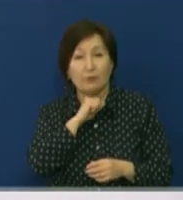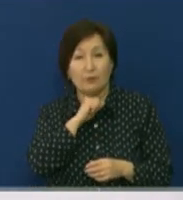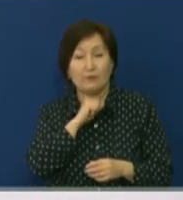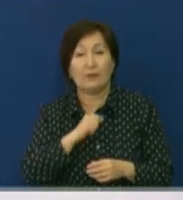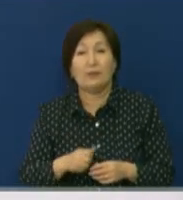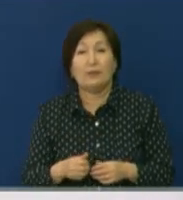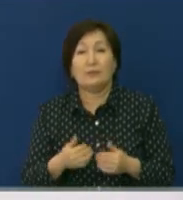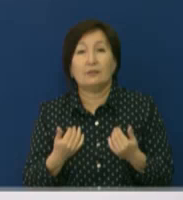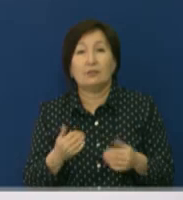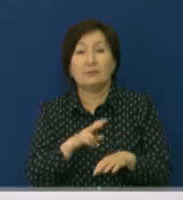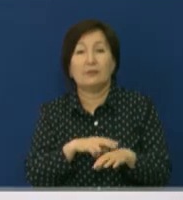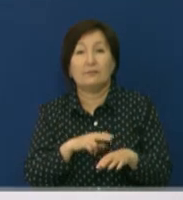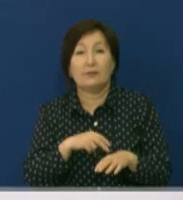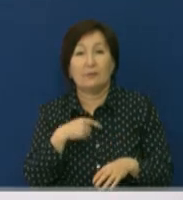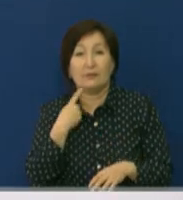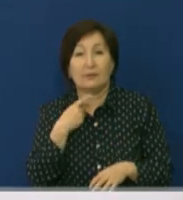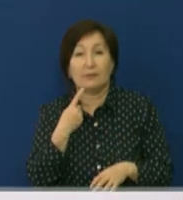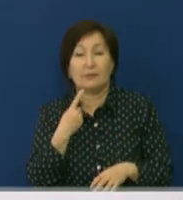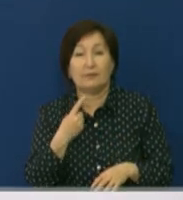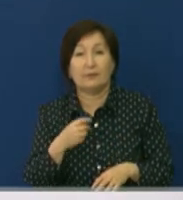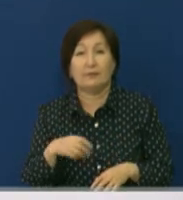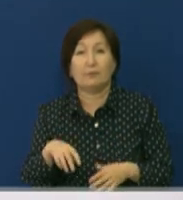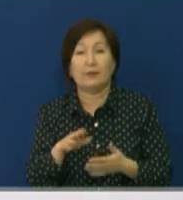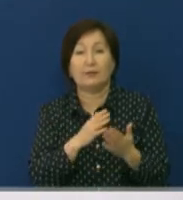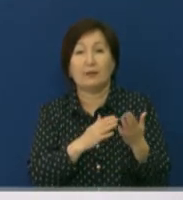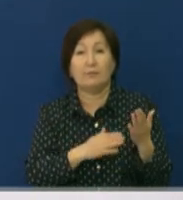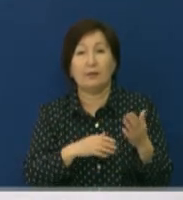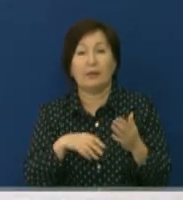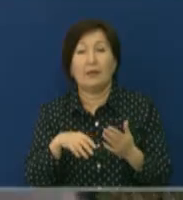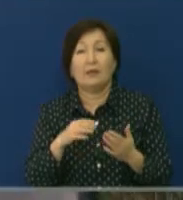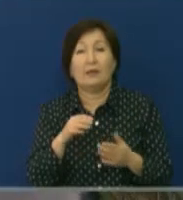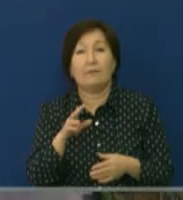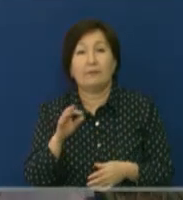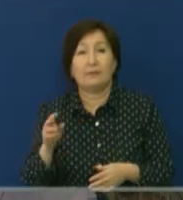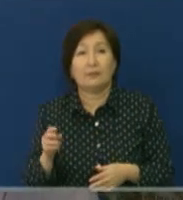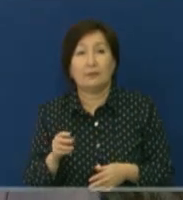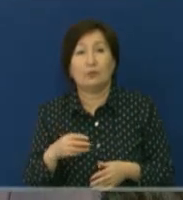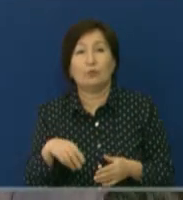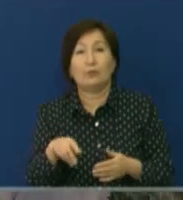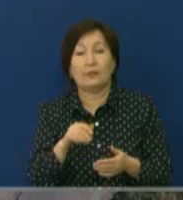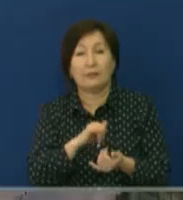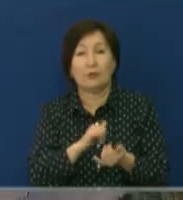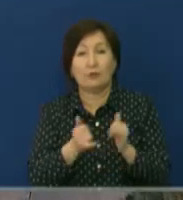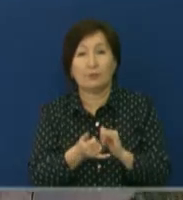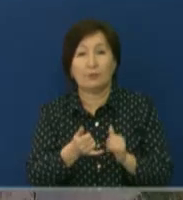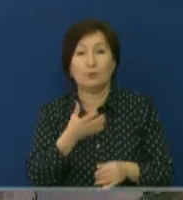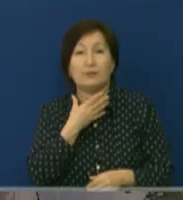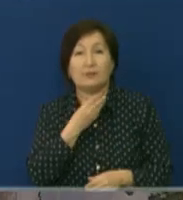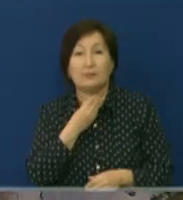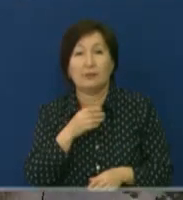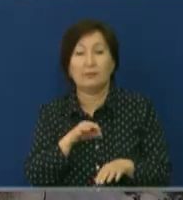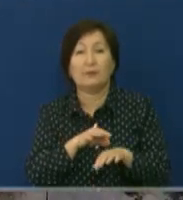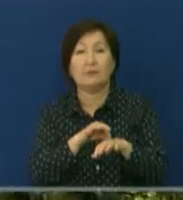областного департамента полиции в целях реализации программы мвд по защите имущество городах усть-каменогорске 7 проведено мероприятие